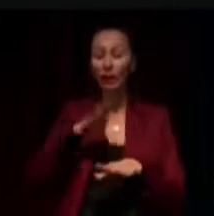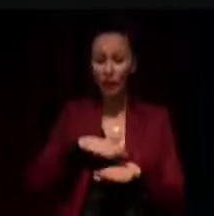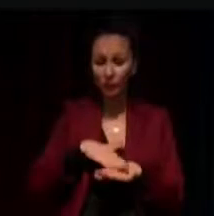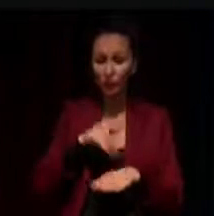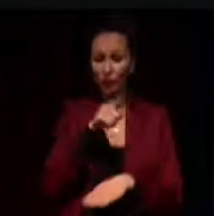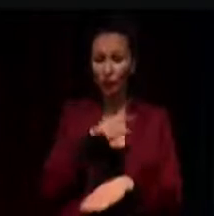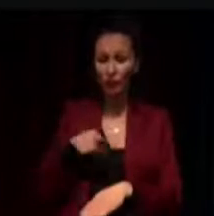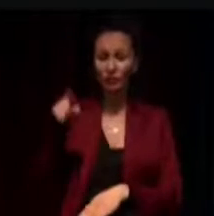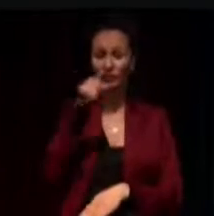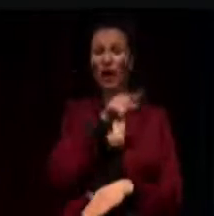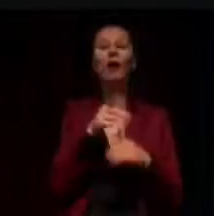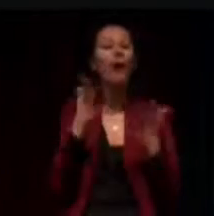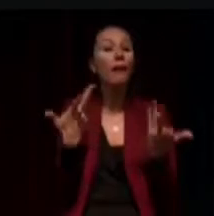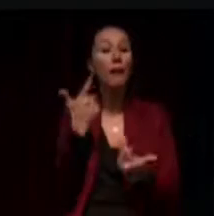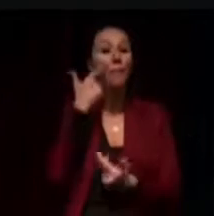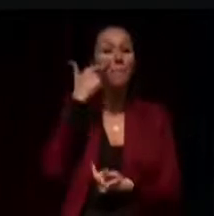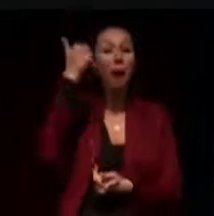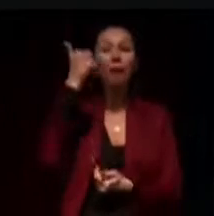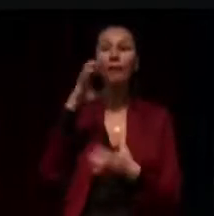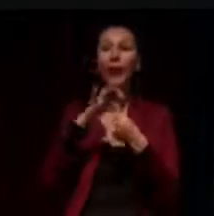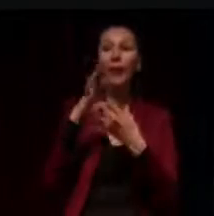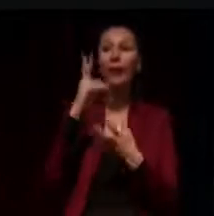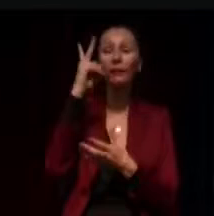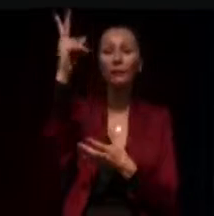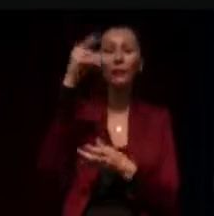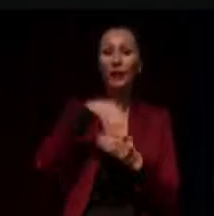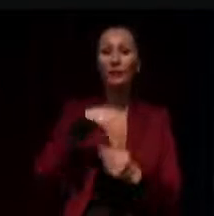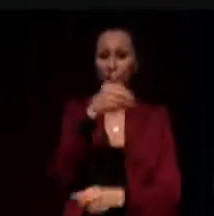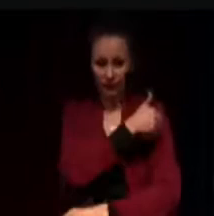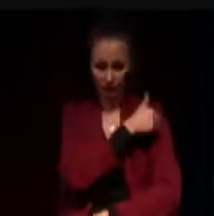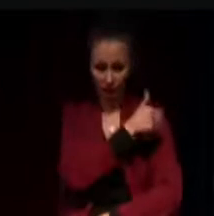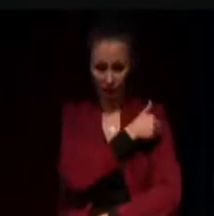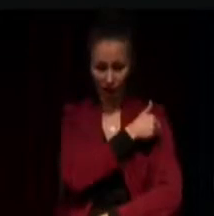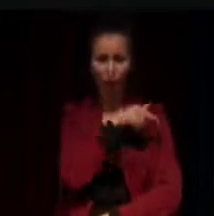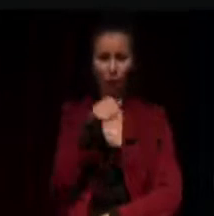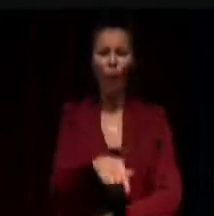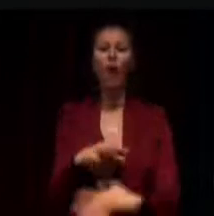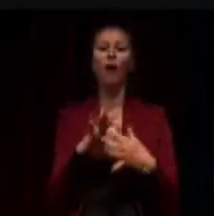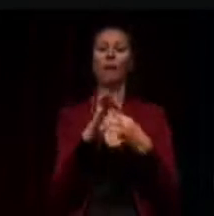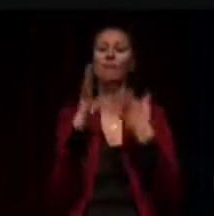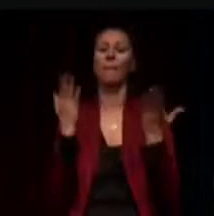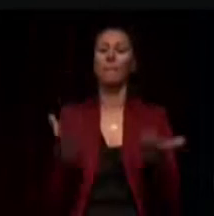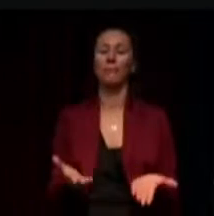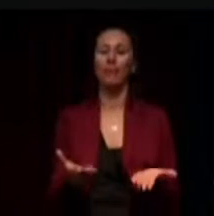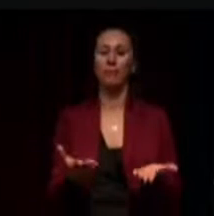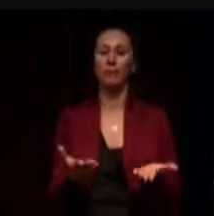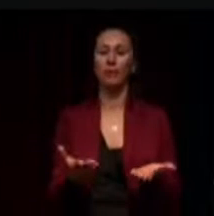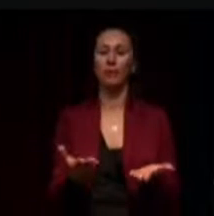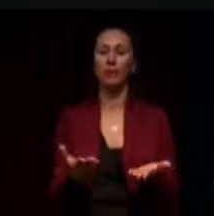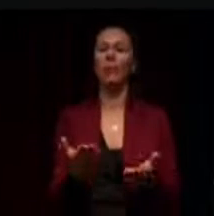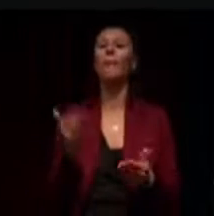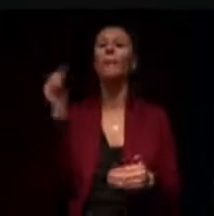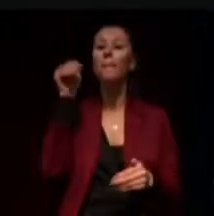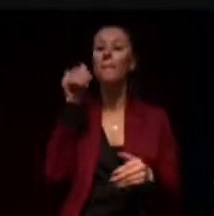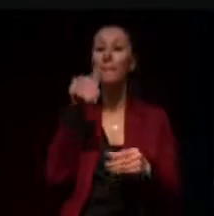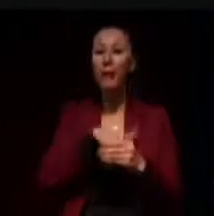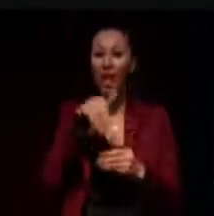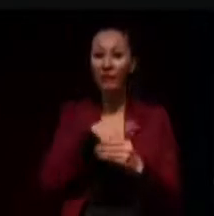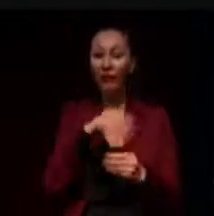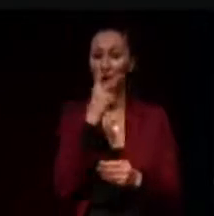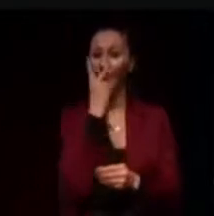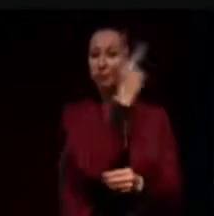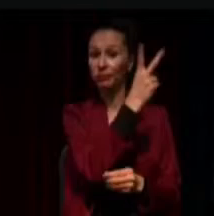yapılacaksa, hangi bakanlığı ilgilendiriyorsa bu hizmetler, bu anlamda da hani